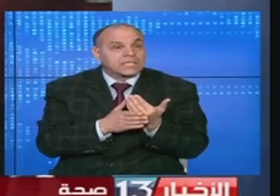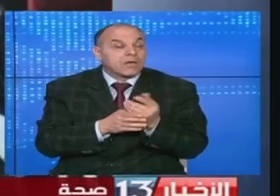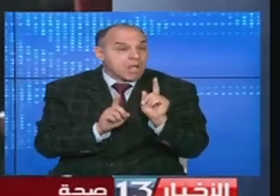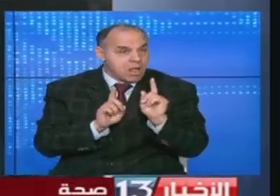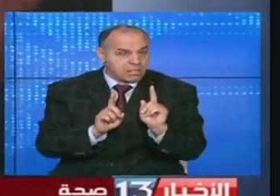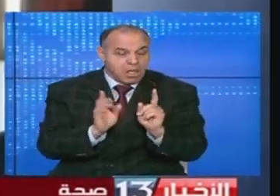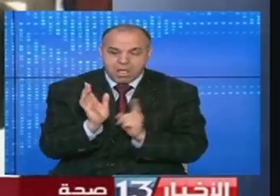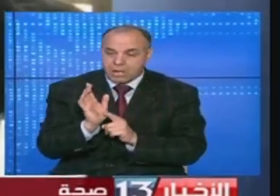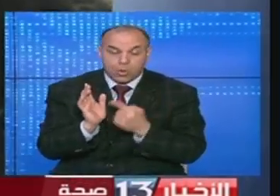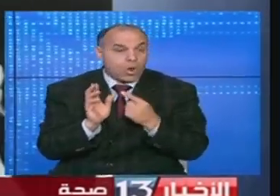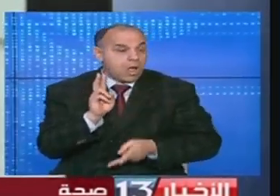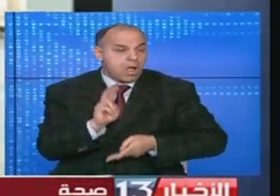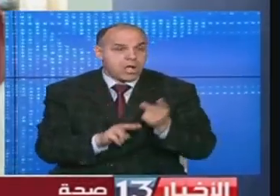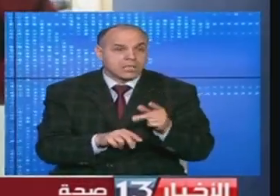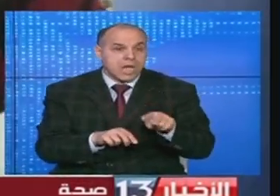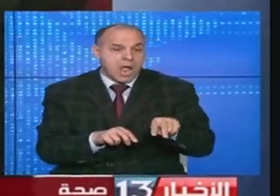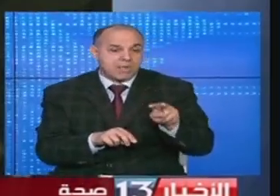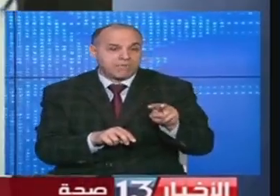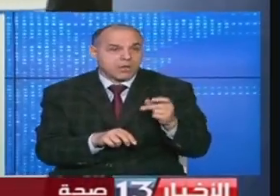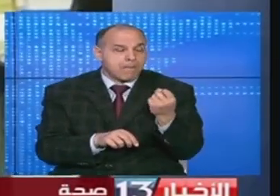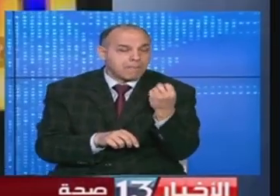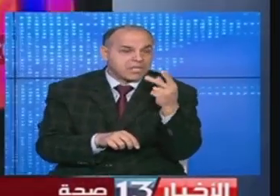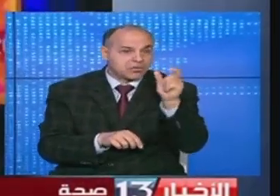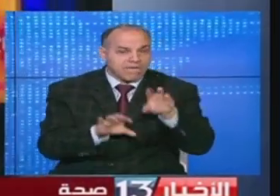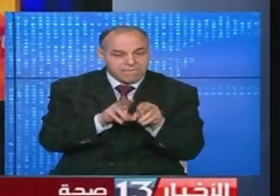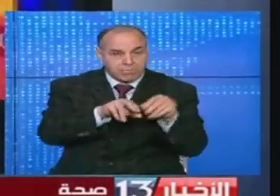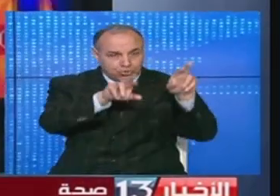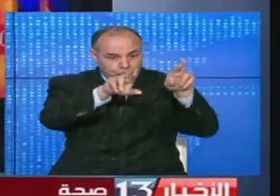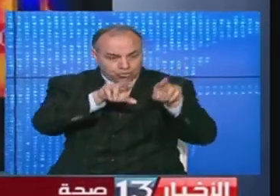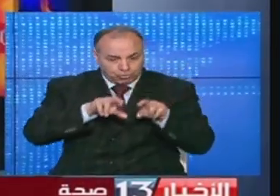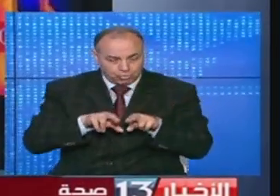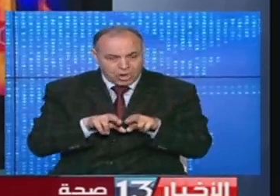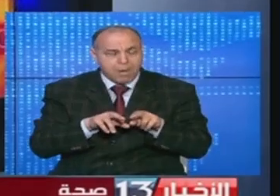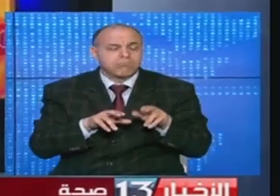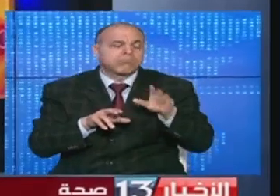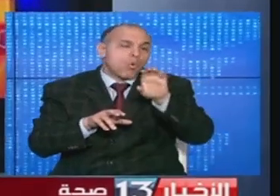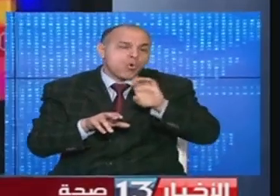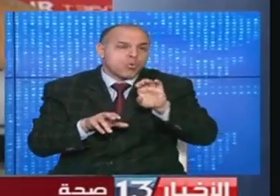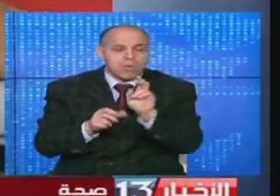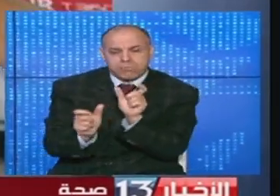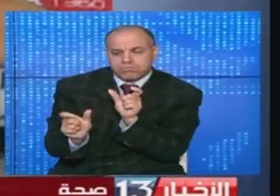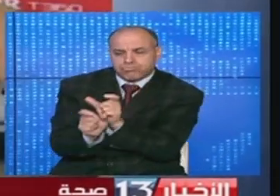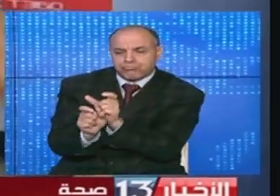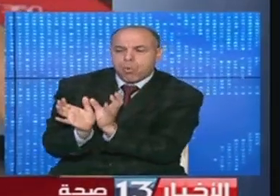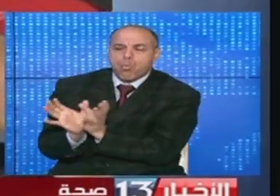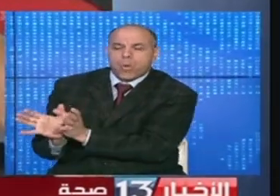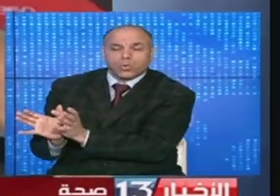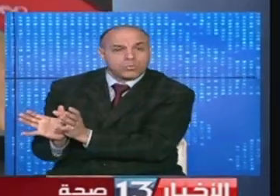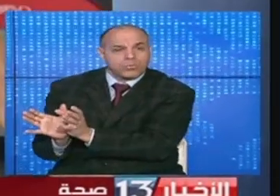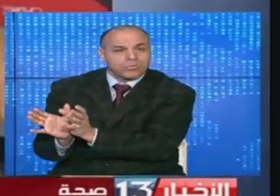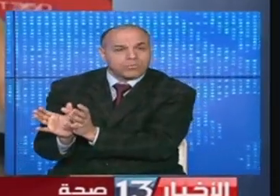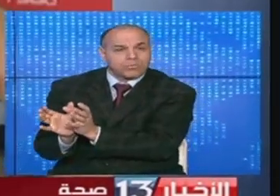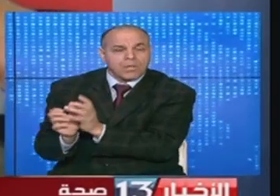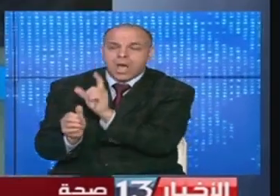اكد ان اكثر من الفين ومائتي عائد من المناطق الموبوءه صحيفتي لمده